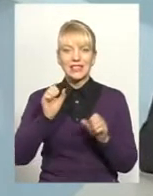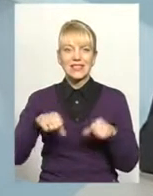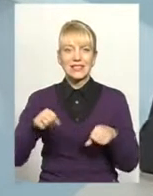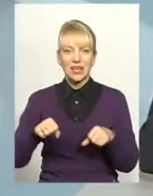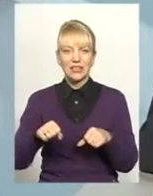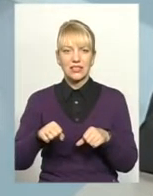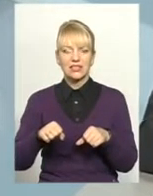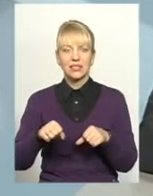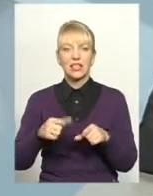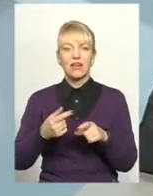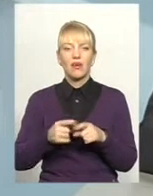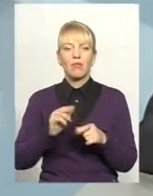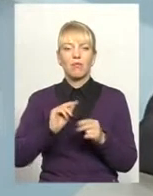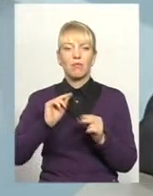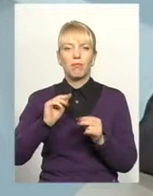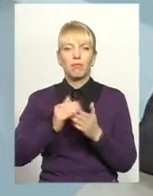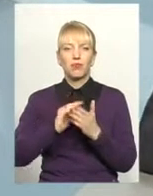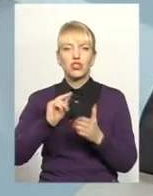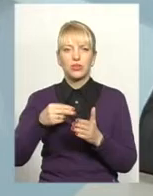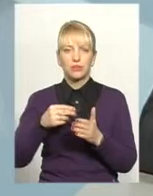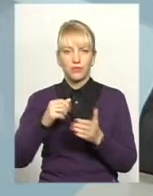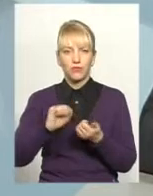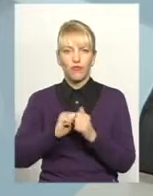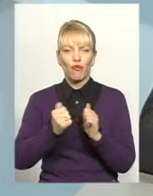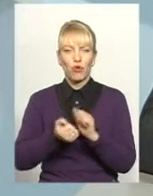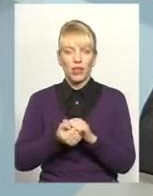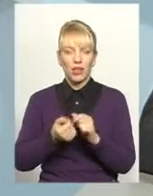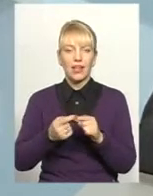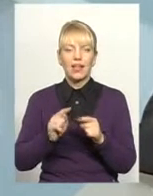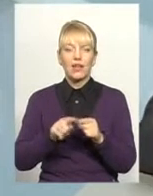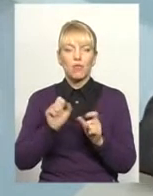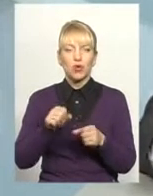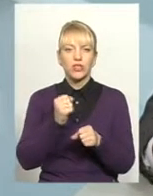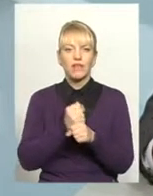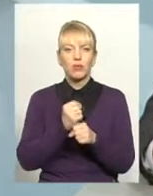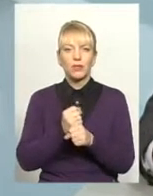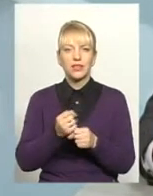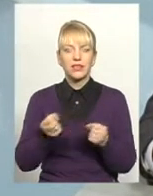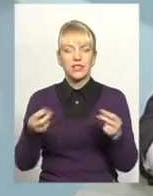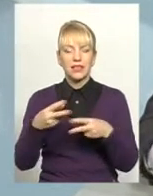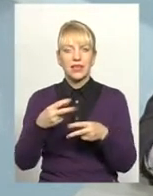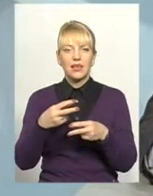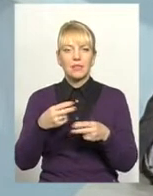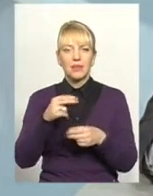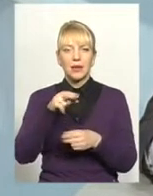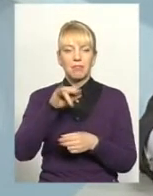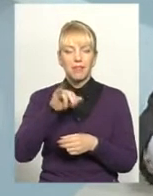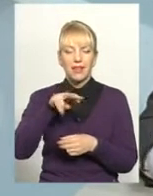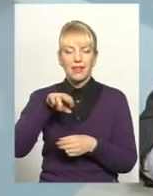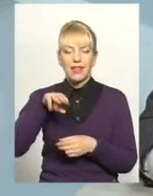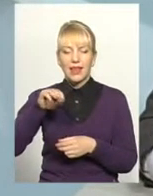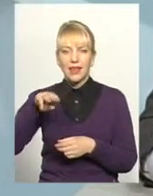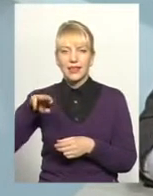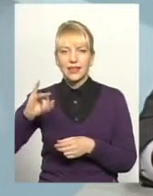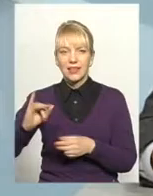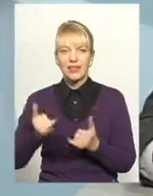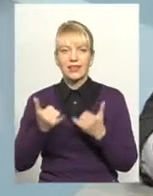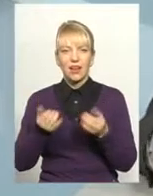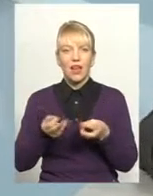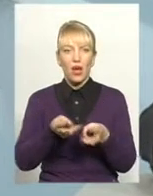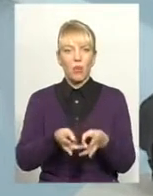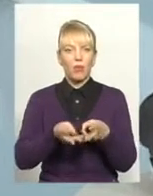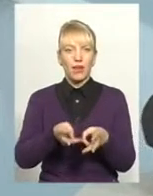робити пілети, можна робити брикети і використовувати як альтернативне паливо. Ці технології сьогодні найкращі, тому що